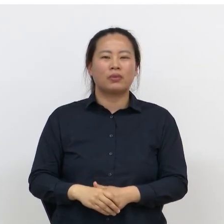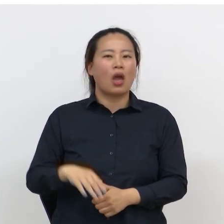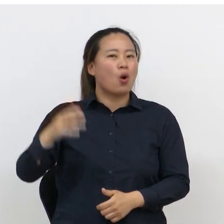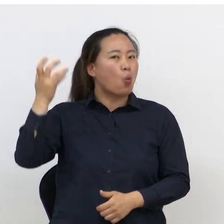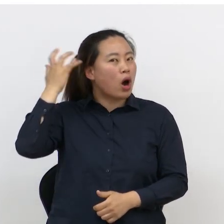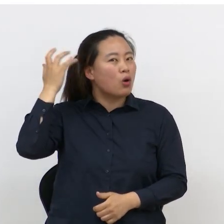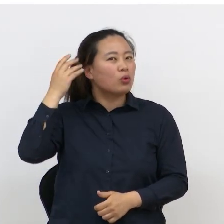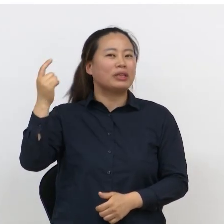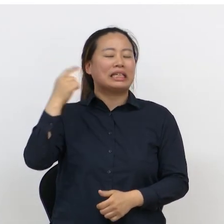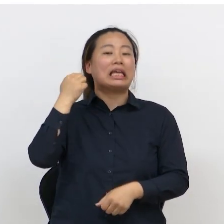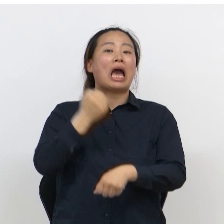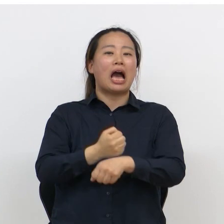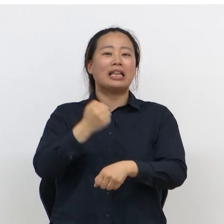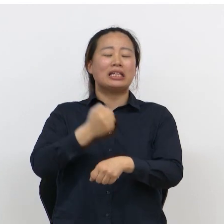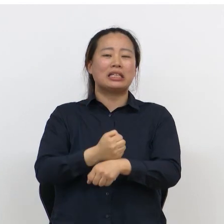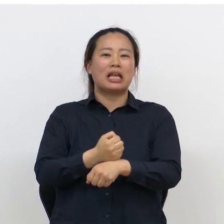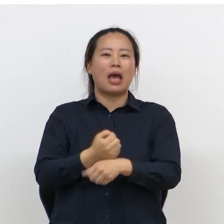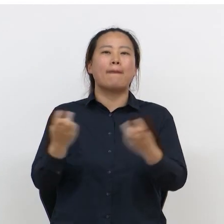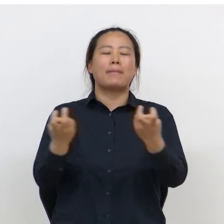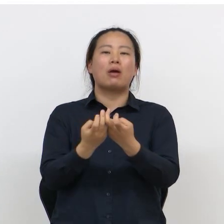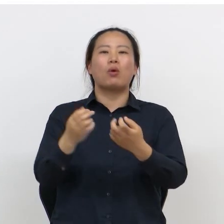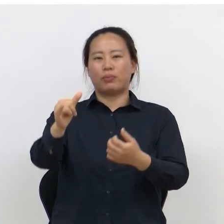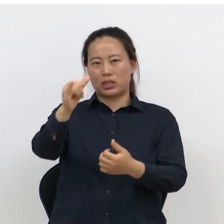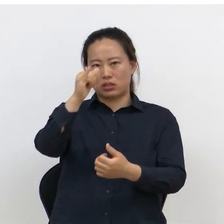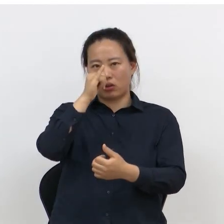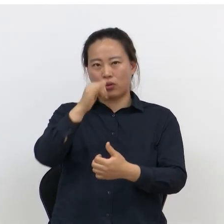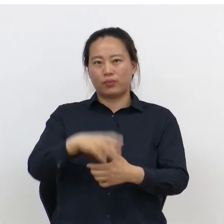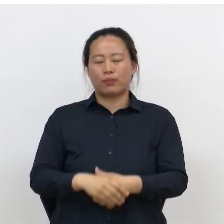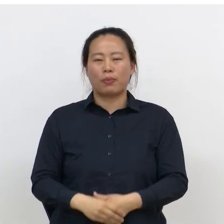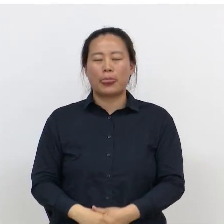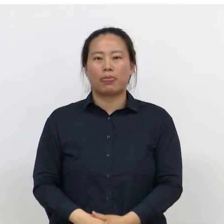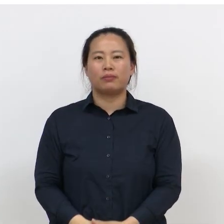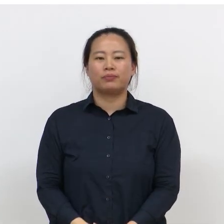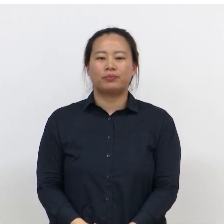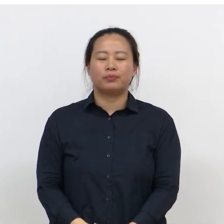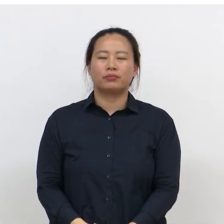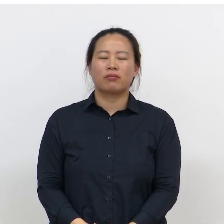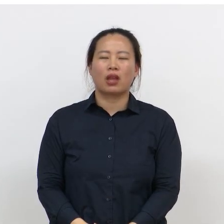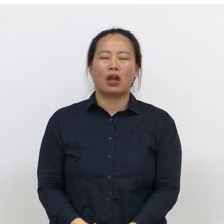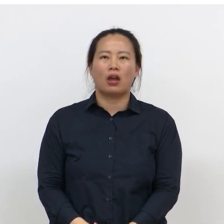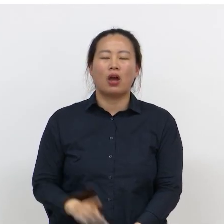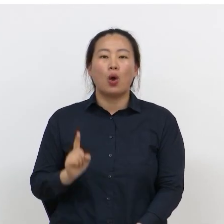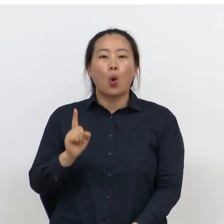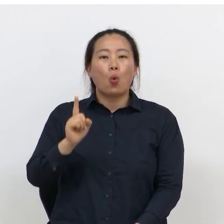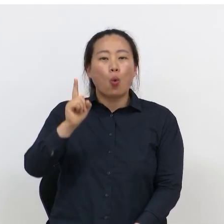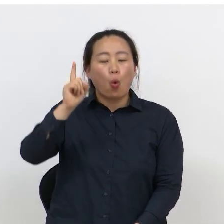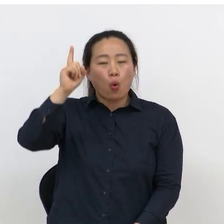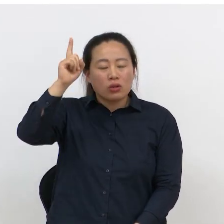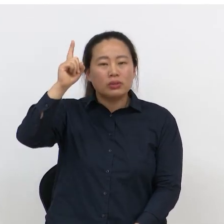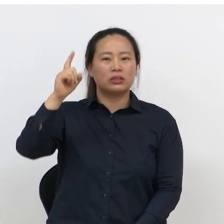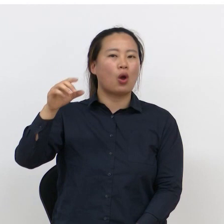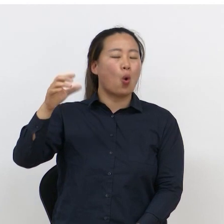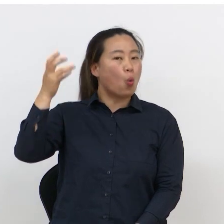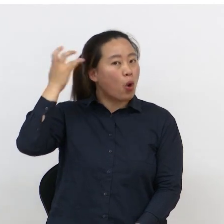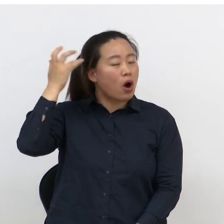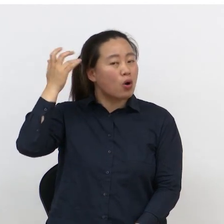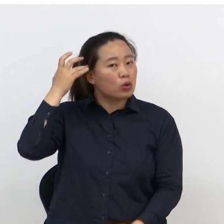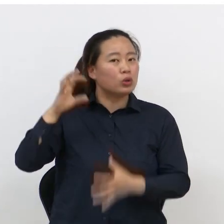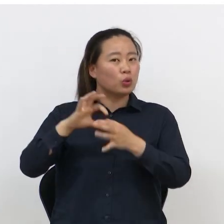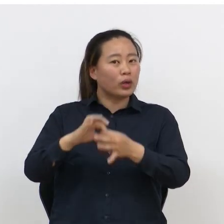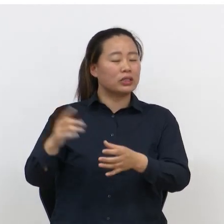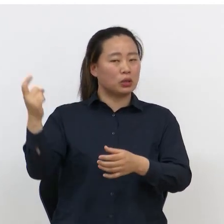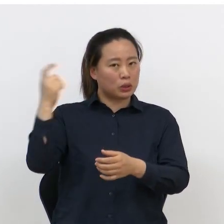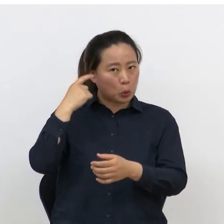인공호우로 듣는 이런 방식을 취할 수가 있습니다. 다시요. 고음은 인공호우를 통해서 듣고 인공호우를 통한